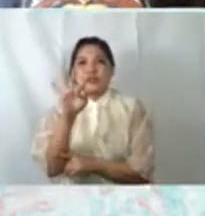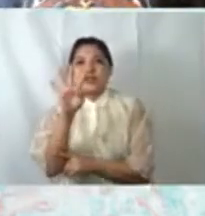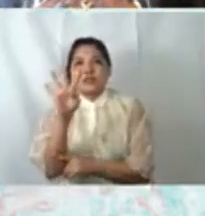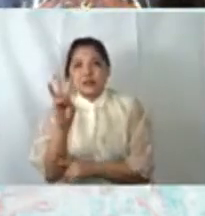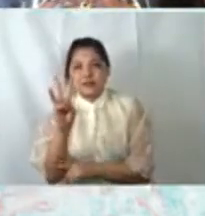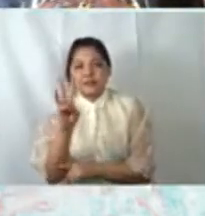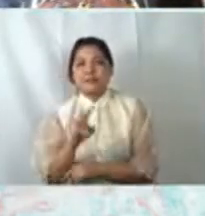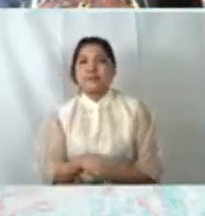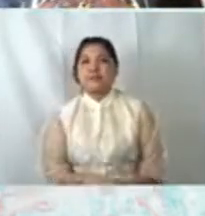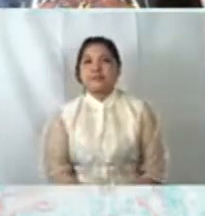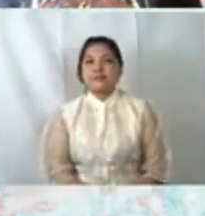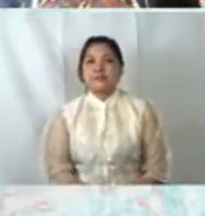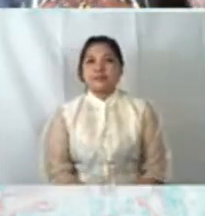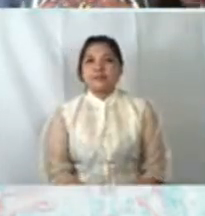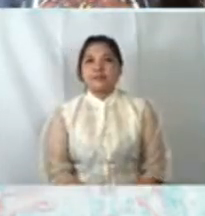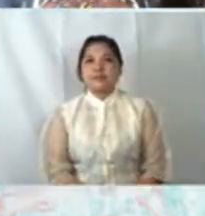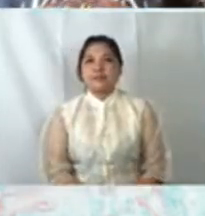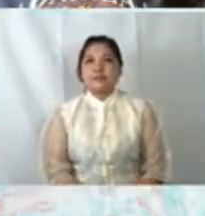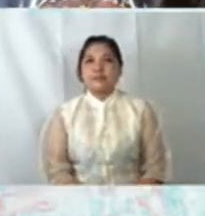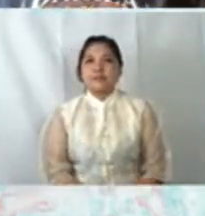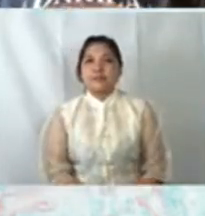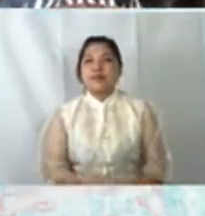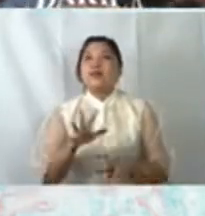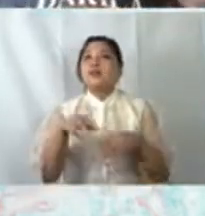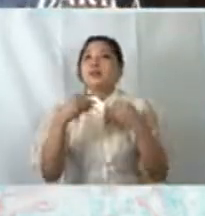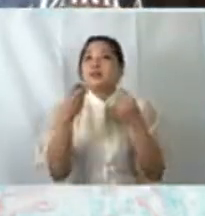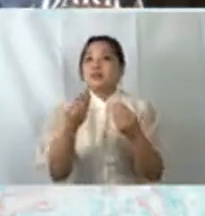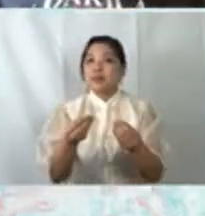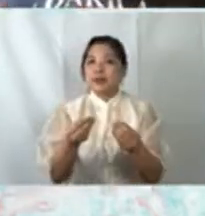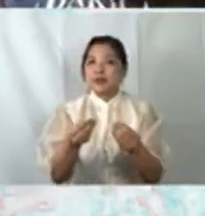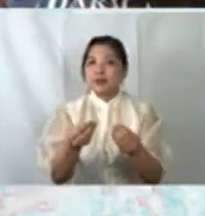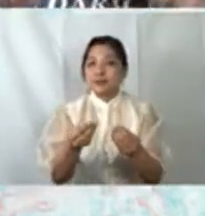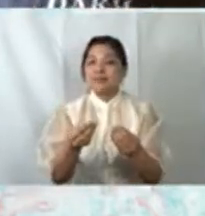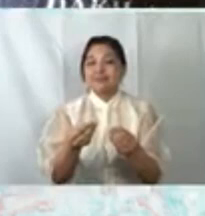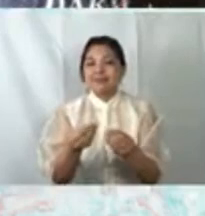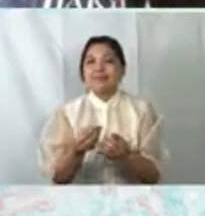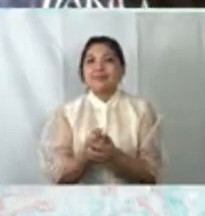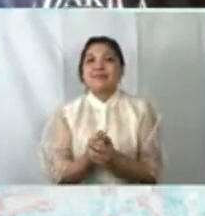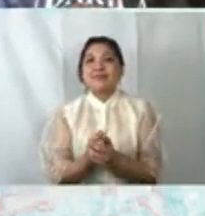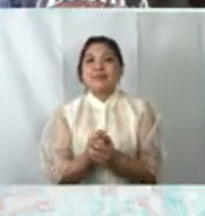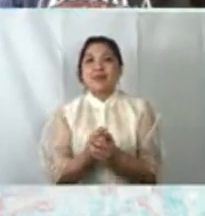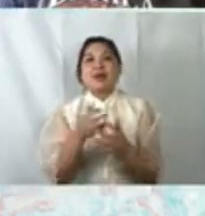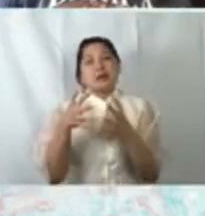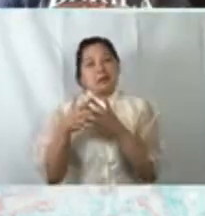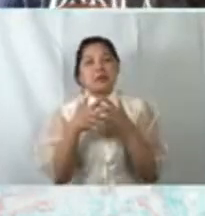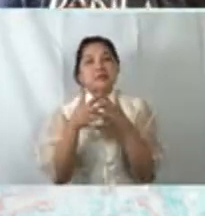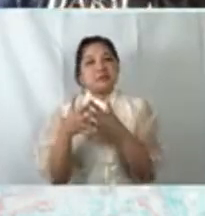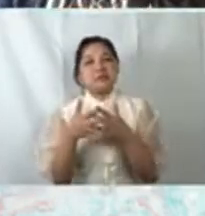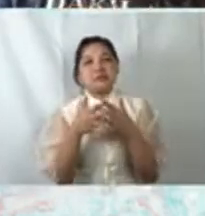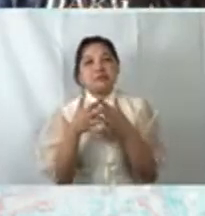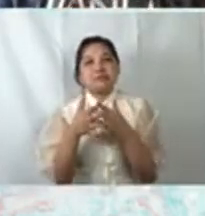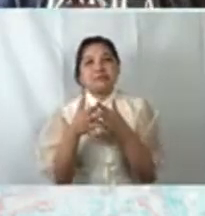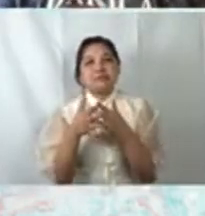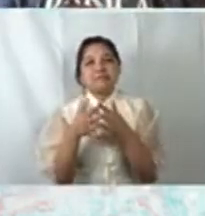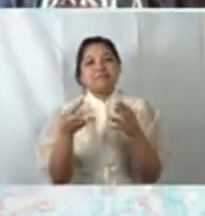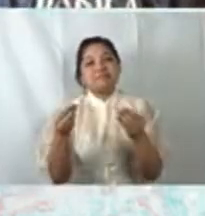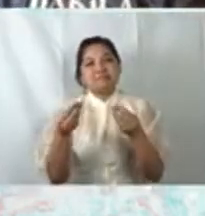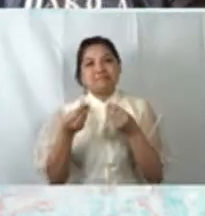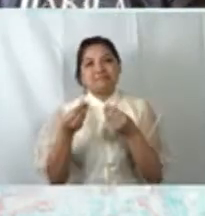4, 1946 ng ibigay, grant, di umano, ng Amerika ang ating